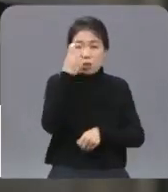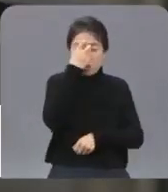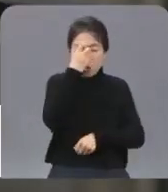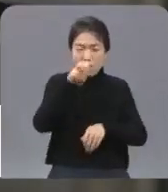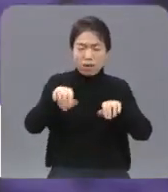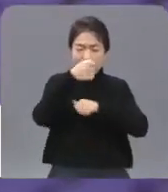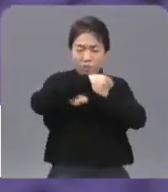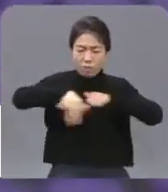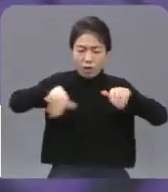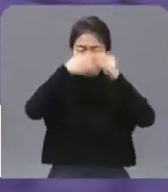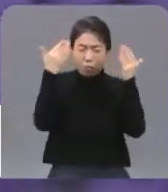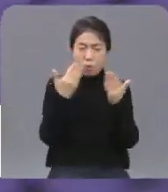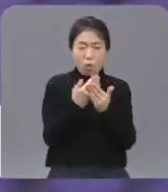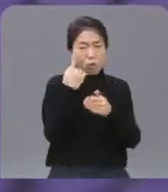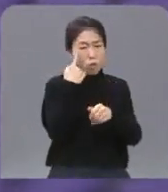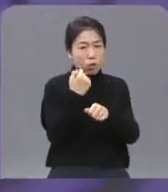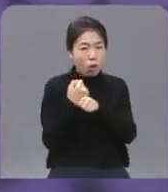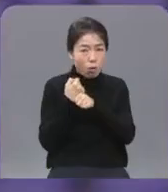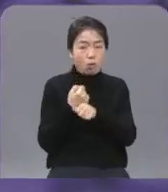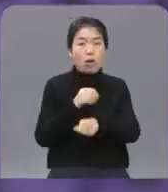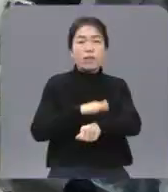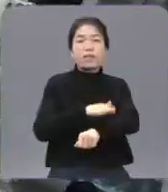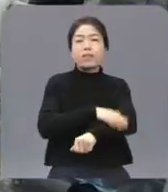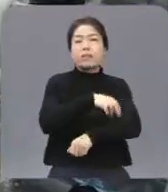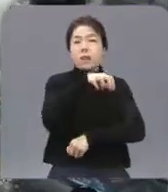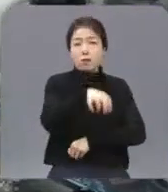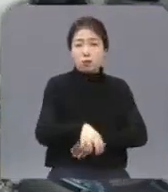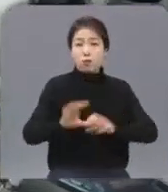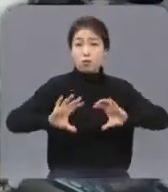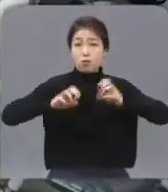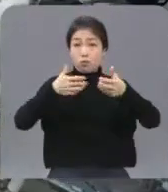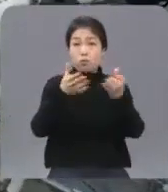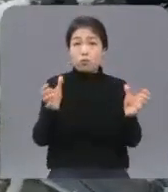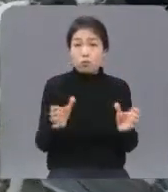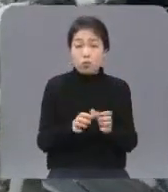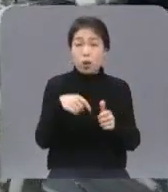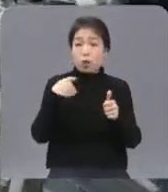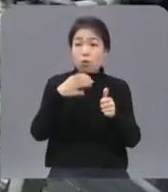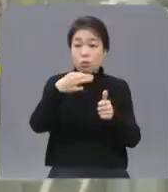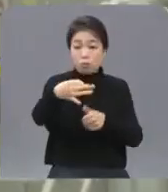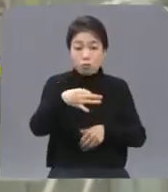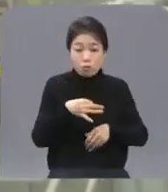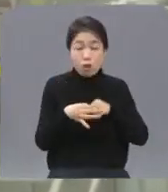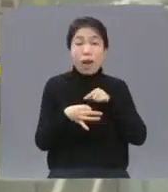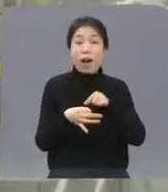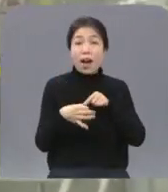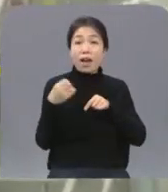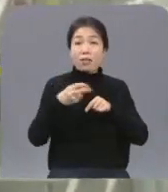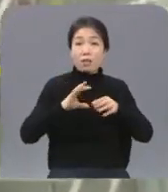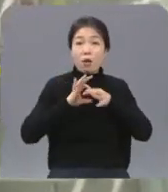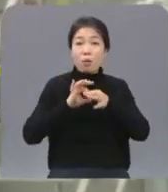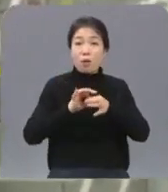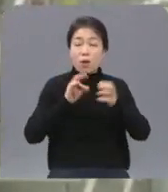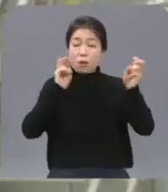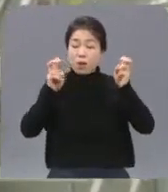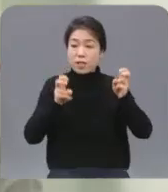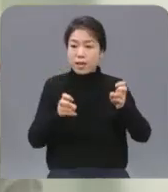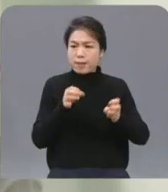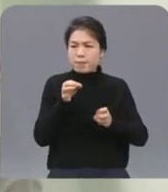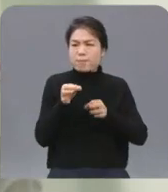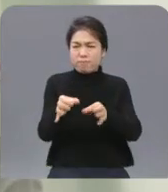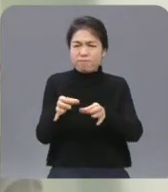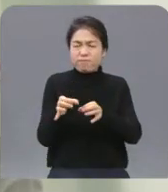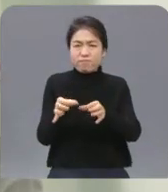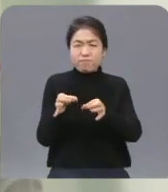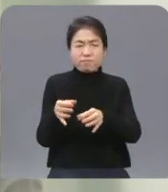것을 연구하고 실습하는 곳입니다 국제기구에서 교육비용이 지원되며 관련 기업 등에 투자가 이어질